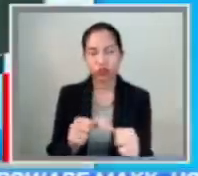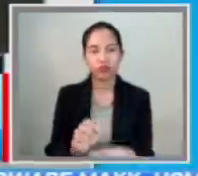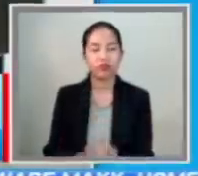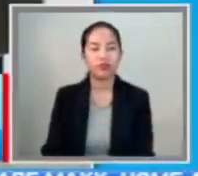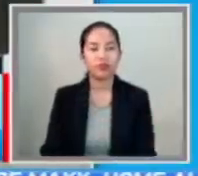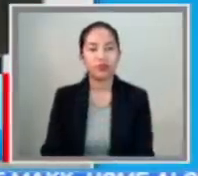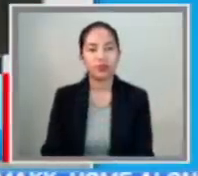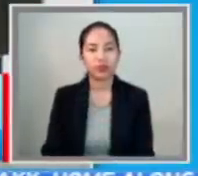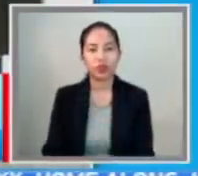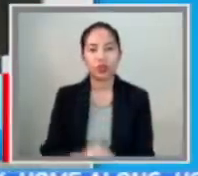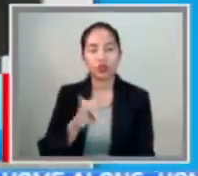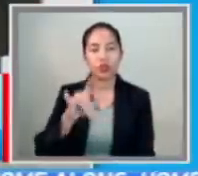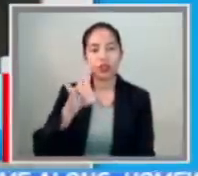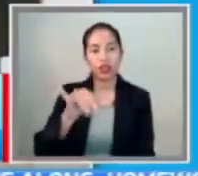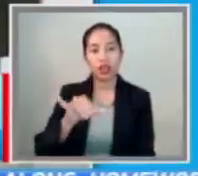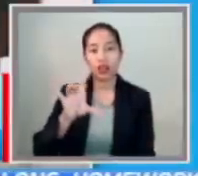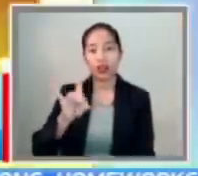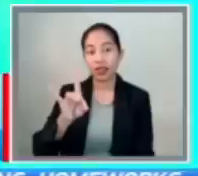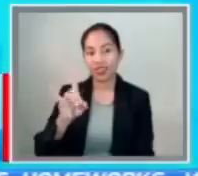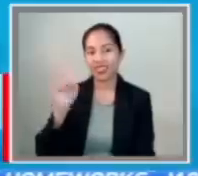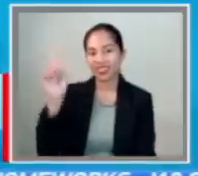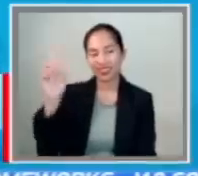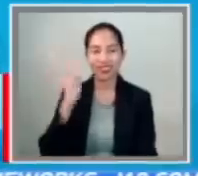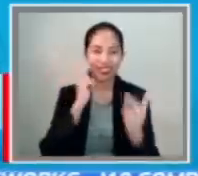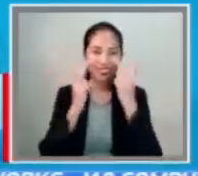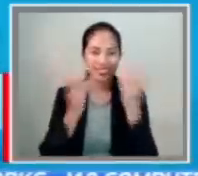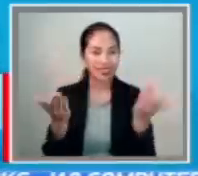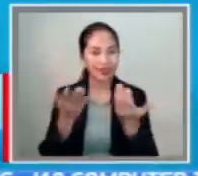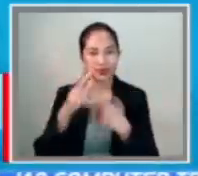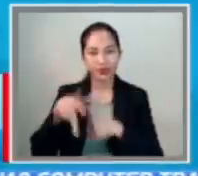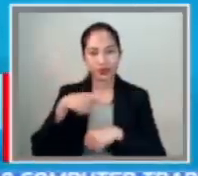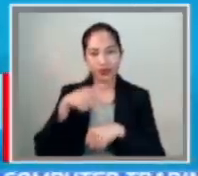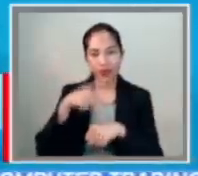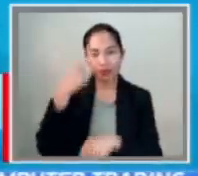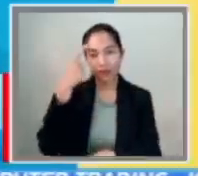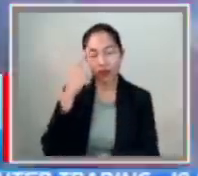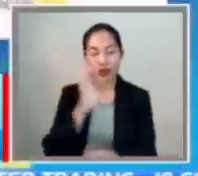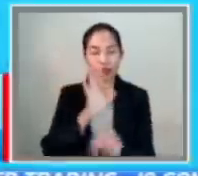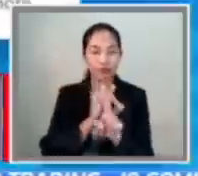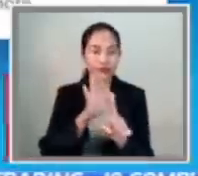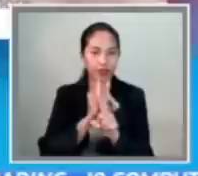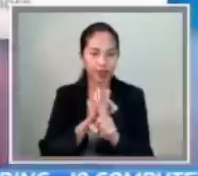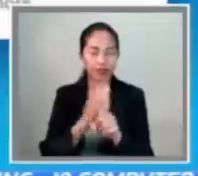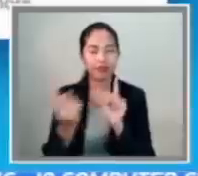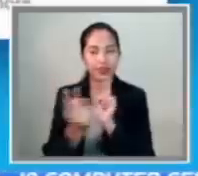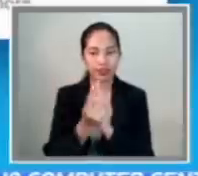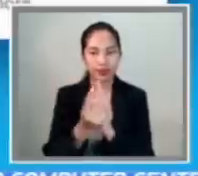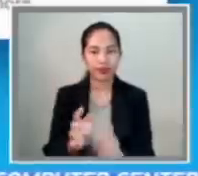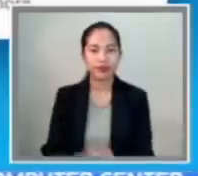Pilipinas si Lee Songgyong para sa kanyang Be Closer fan meeting.